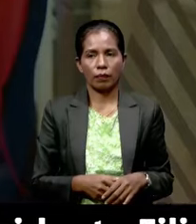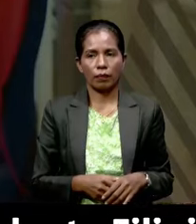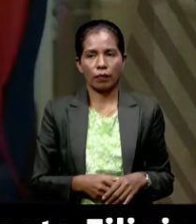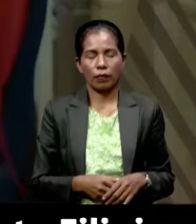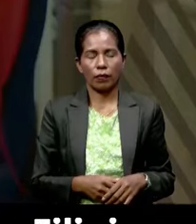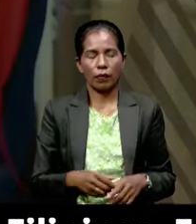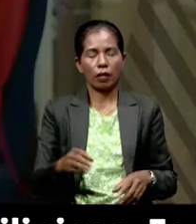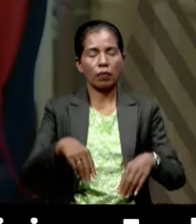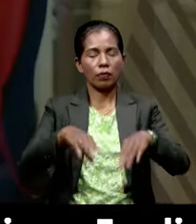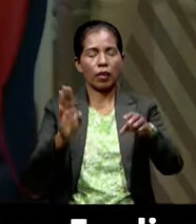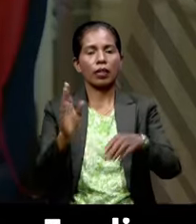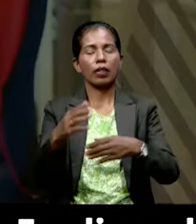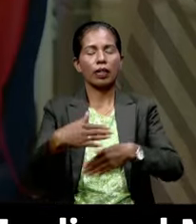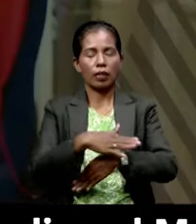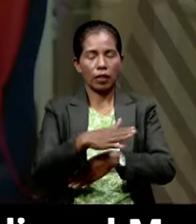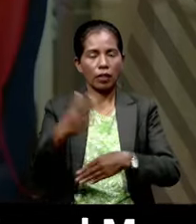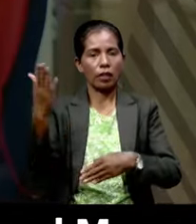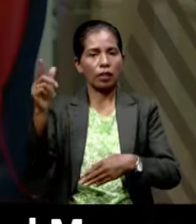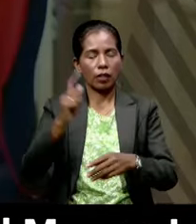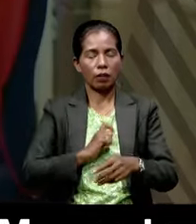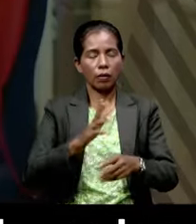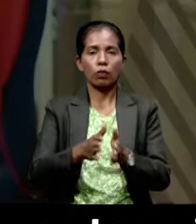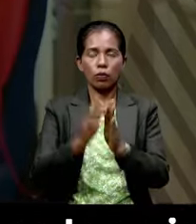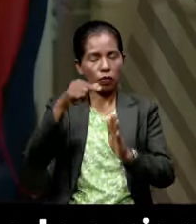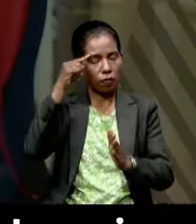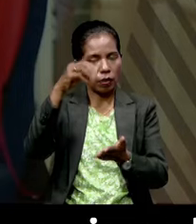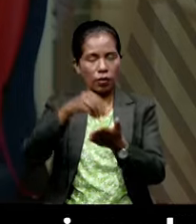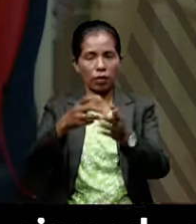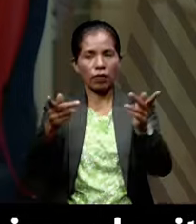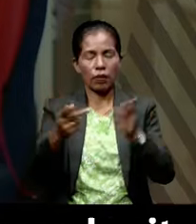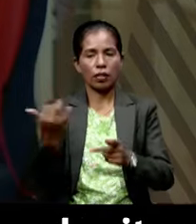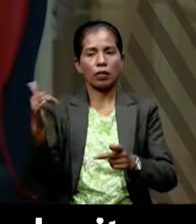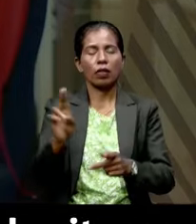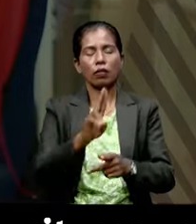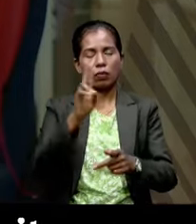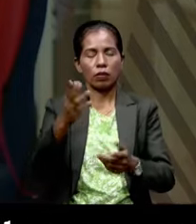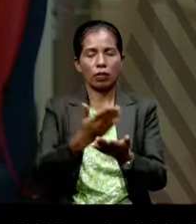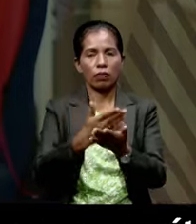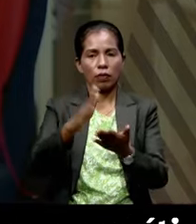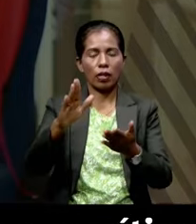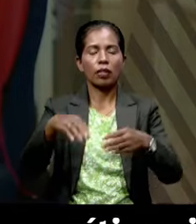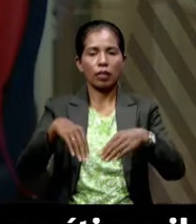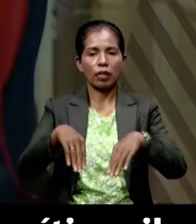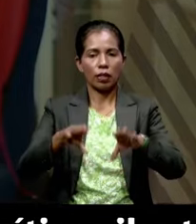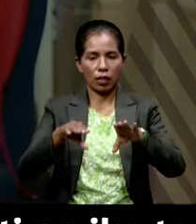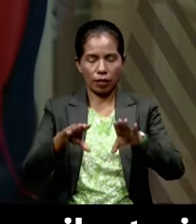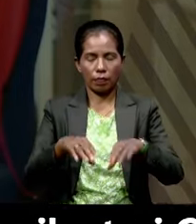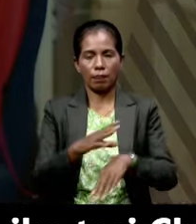Vendedor ikan iha tai besi husu guvernu atu tau tensaun ba fating ne besi ra uza hodi fankan.